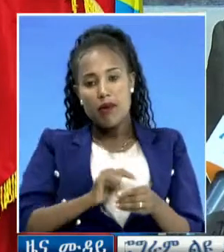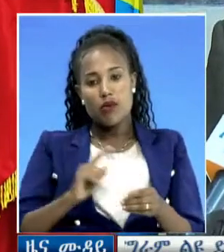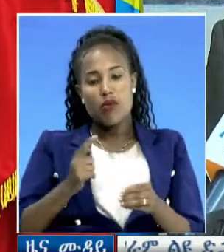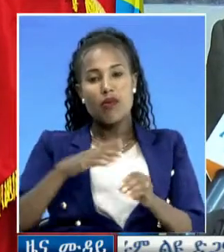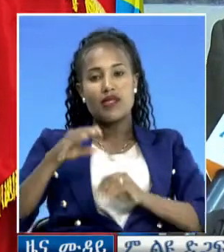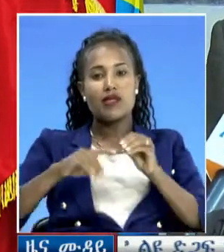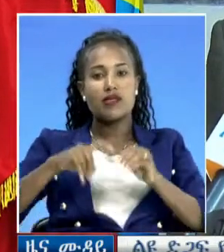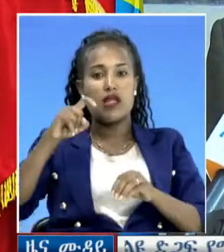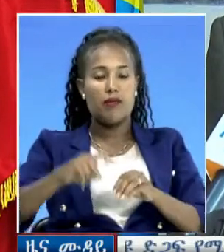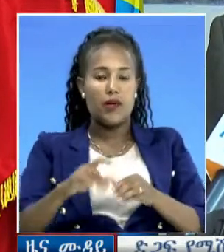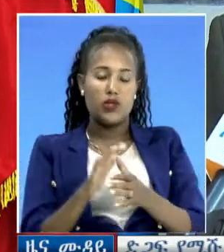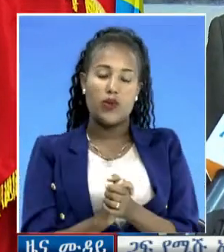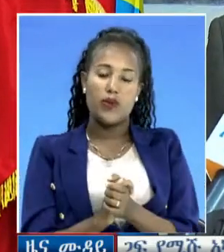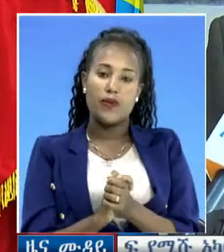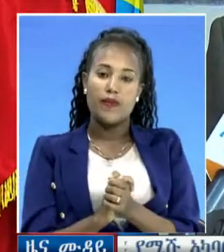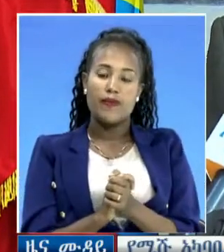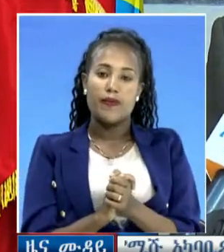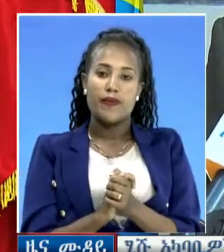መንቀሳቀስ አለባቸው።